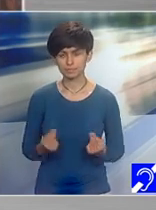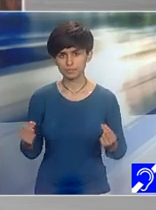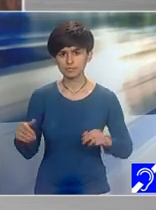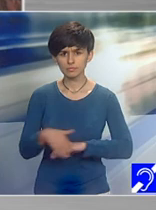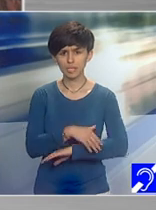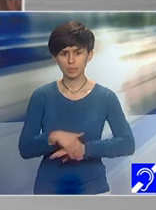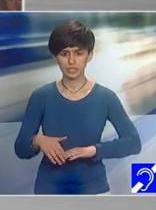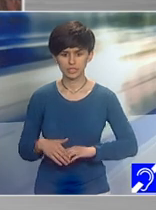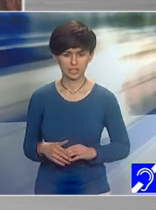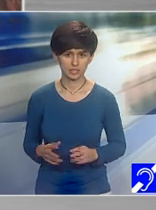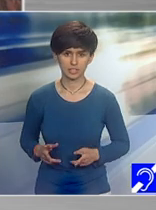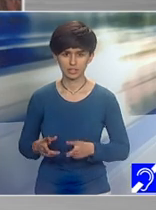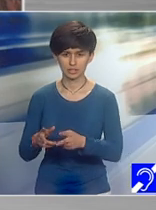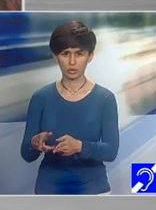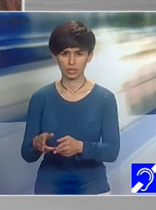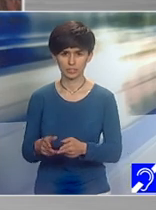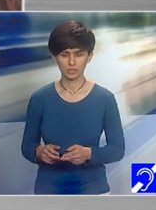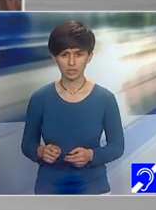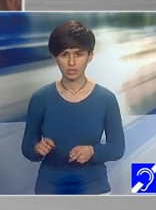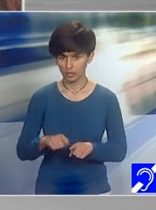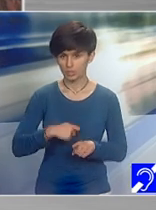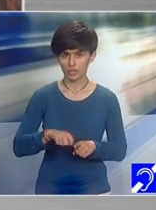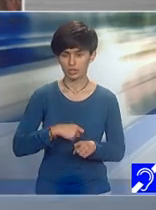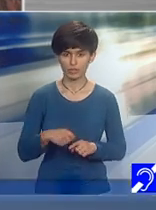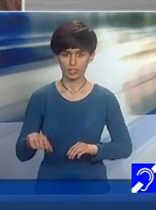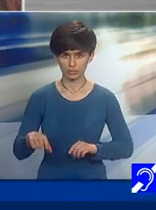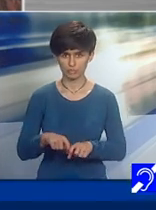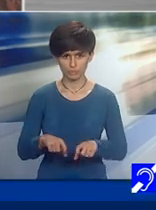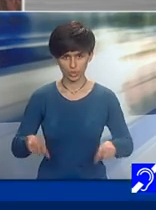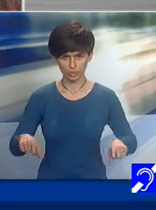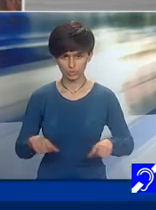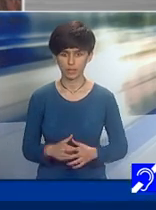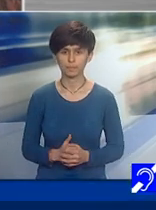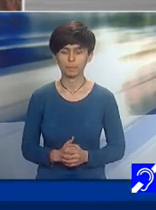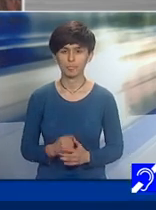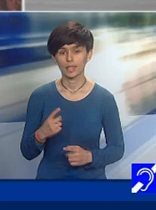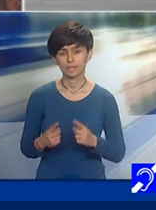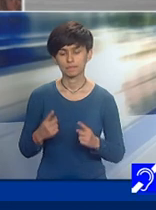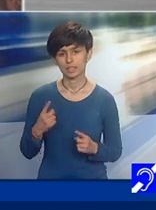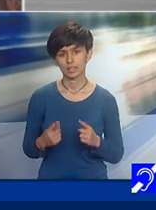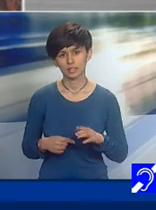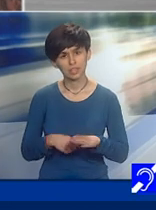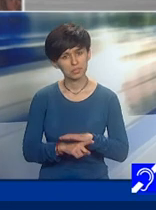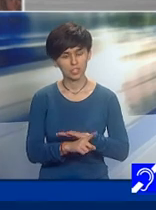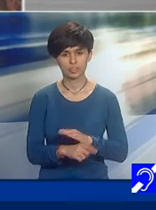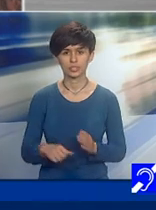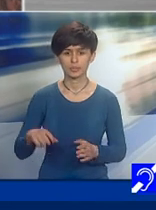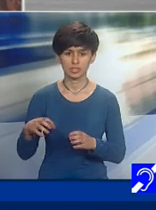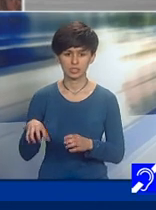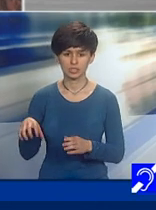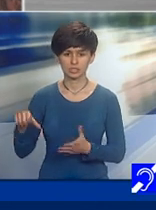refăcut și borduri, dar dacă ieșim un pic din zona centrală, vom vedea